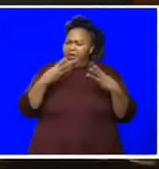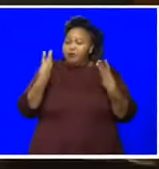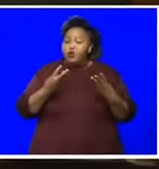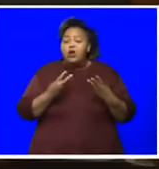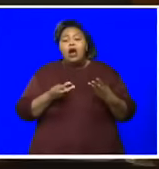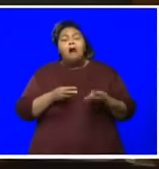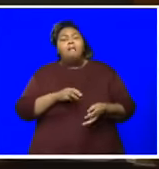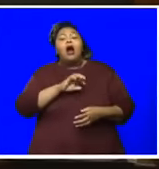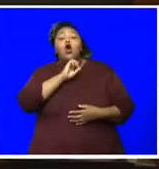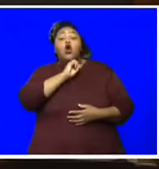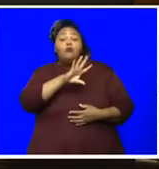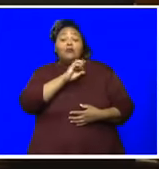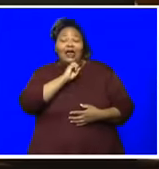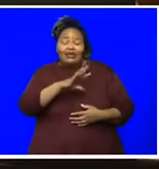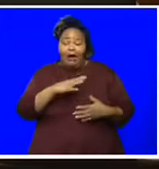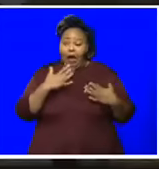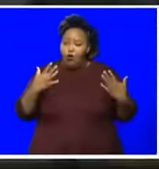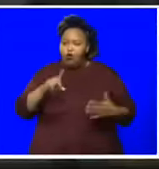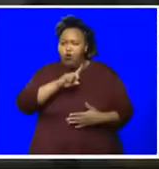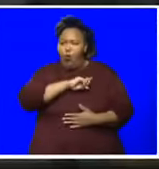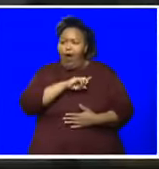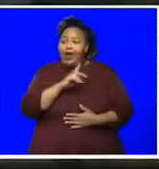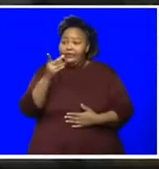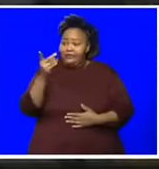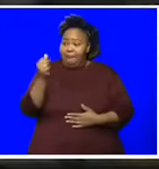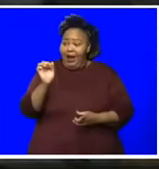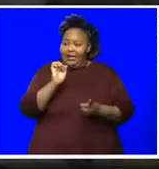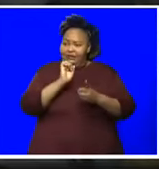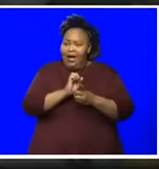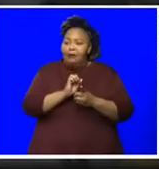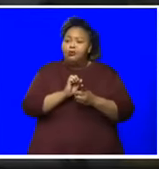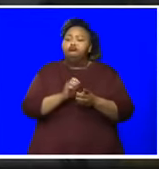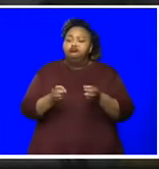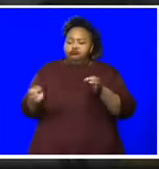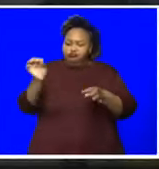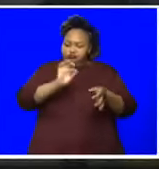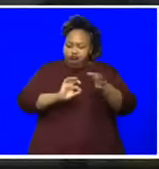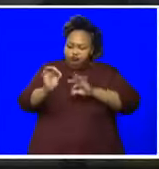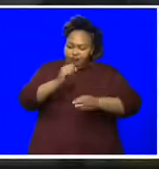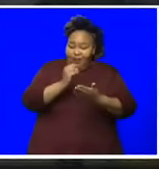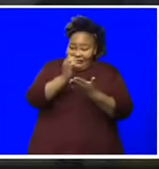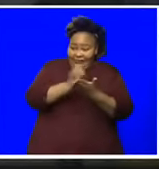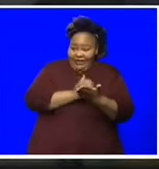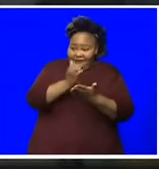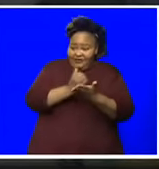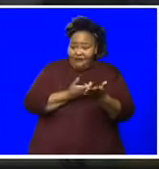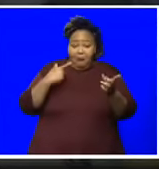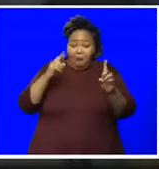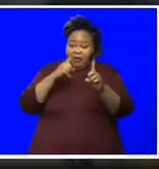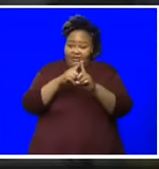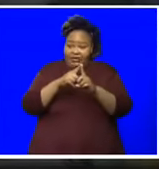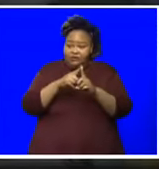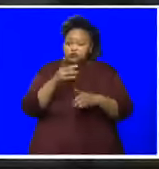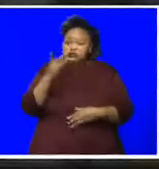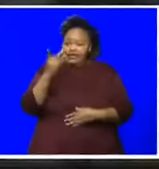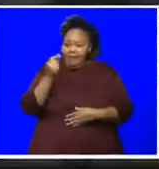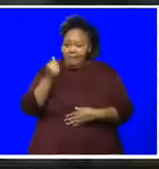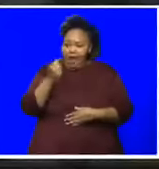lamaningi labekafake timali tawo kule nkampani ngenjongo yokuthi itawubuya